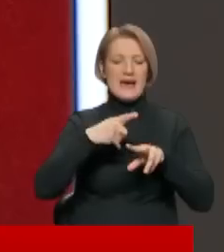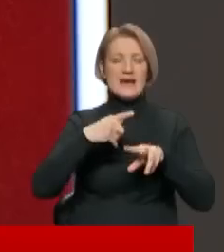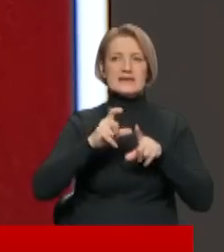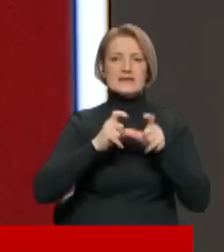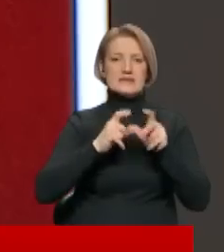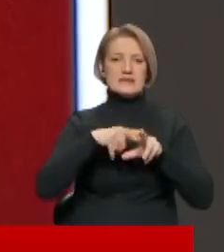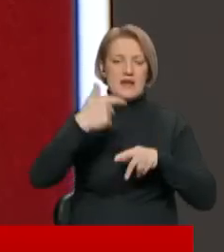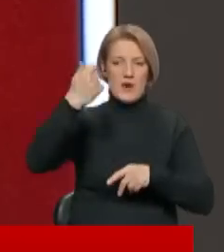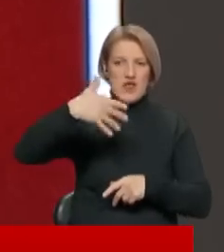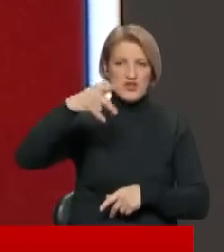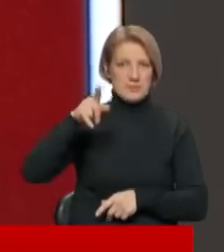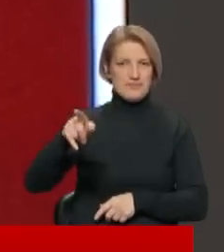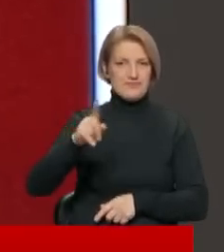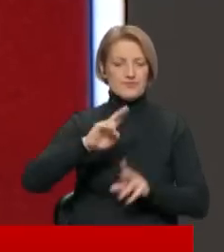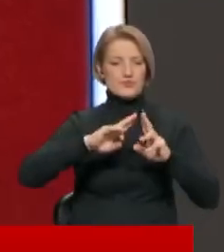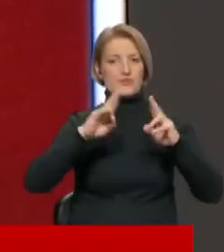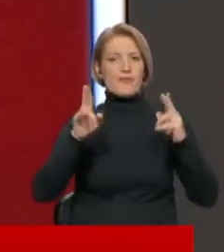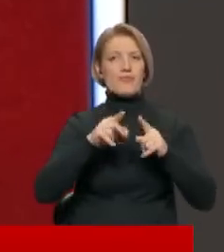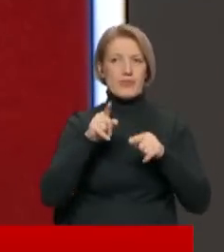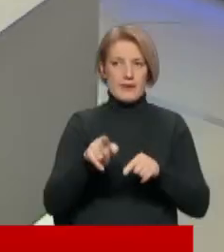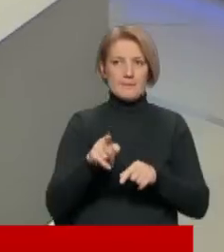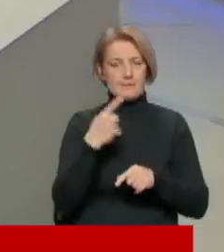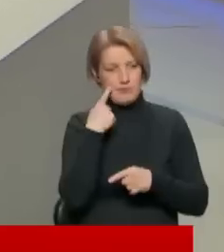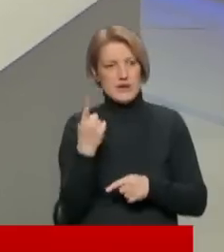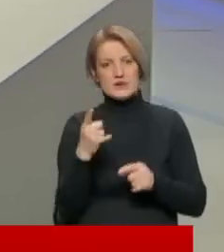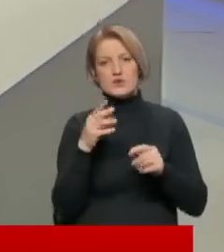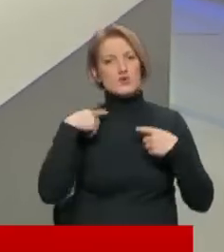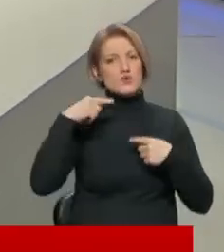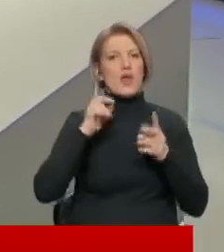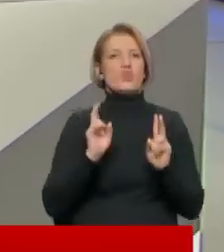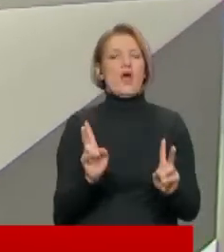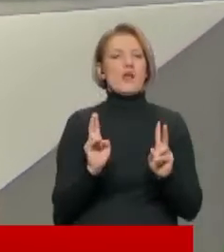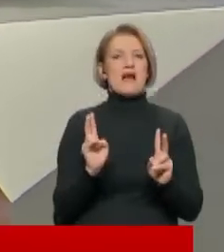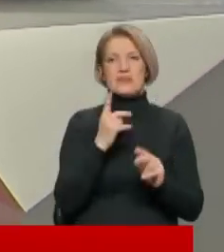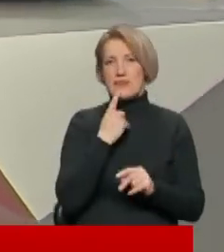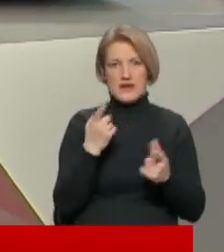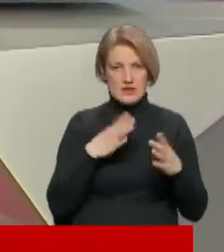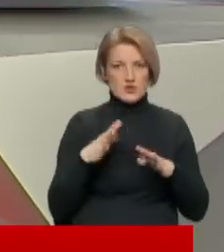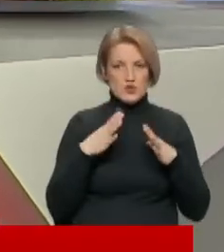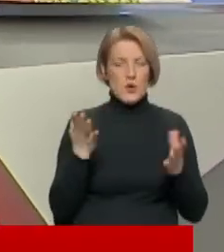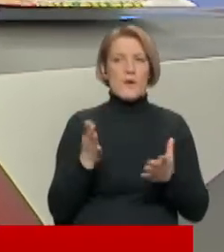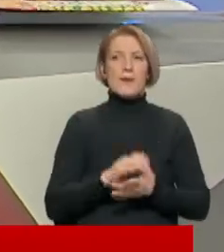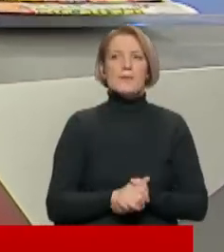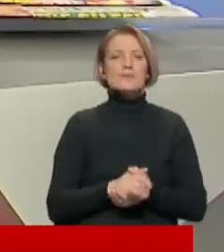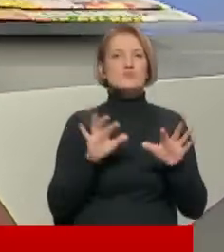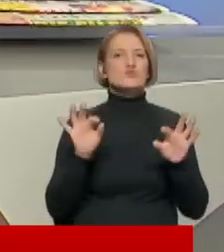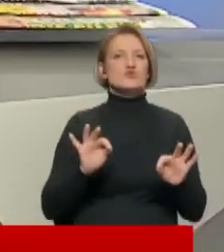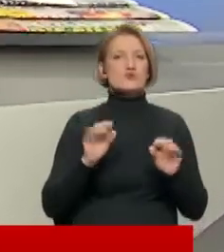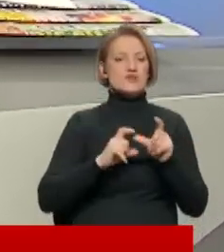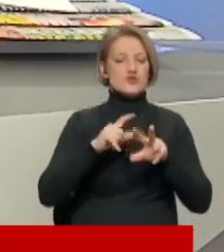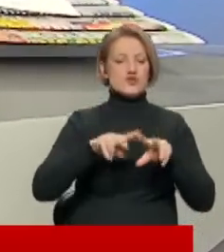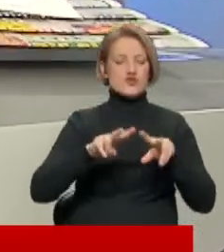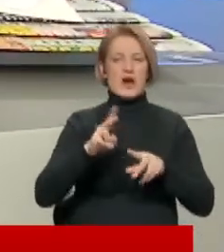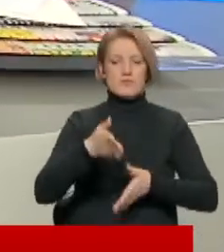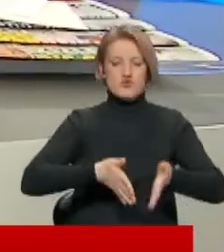şam'ı kontrol altında tuttuğu için dünyaya mesajlarını oradan verip yani bakın Suriye'de işler normal demek istiyor ve Suriye kaynaklı hesaplar da şu an Şam